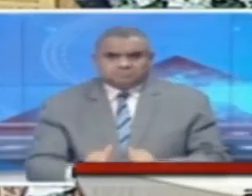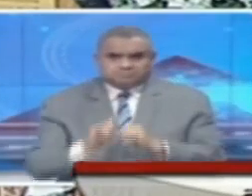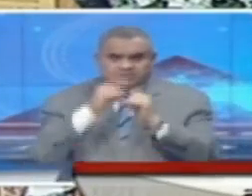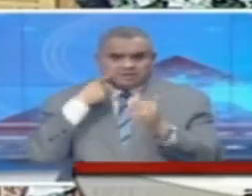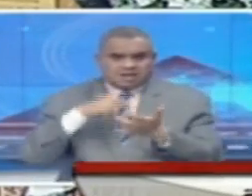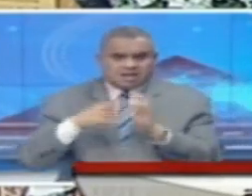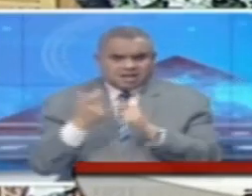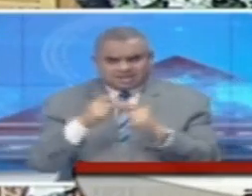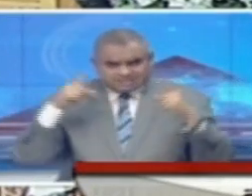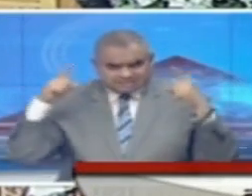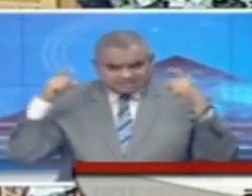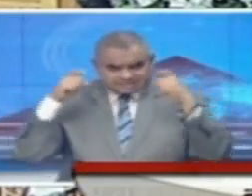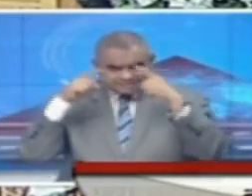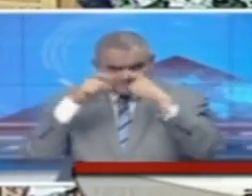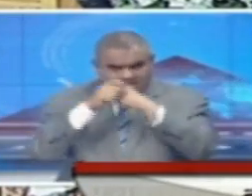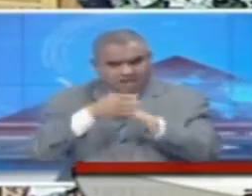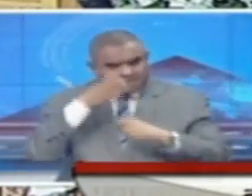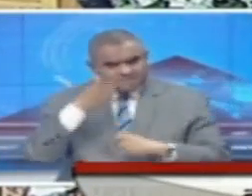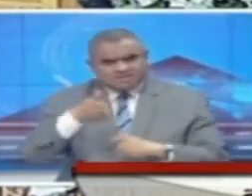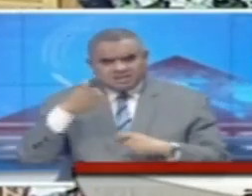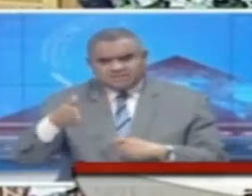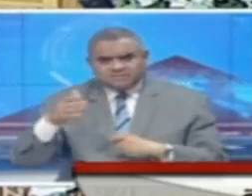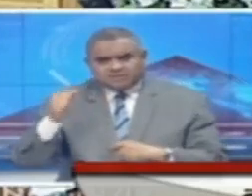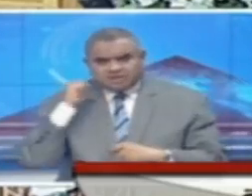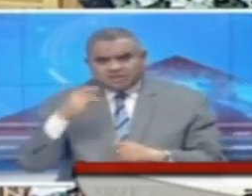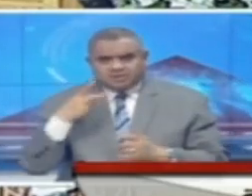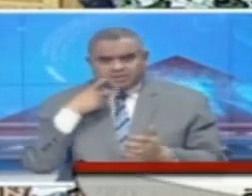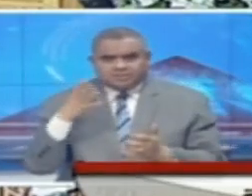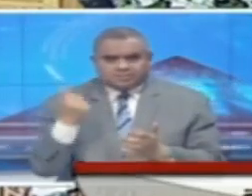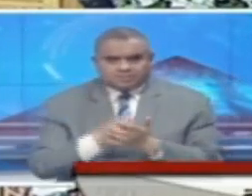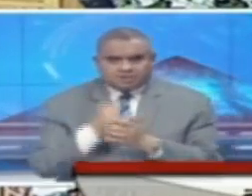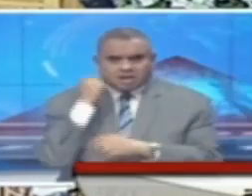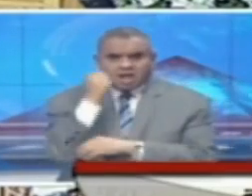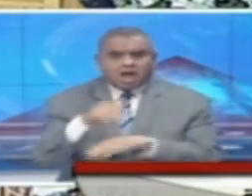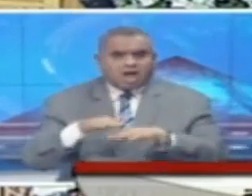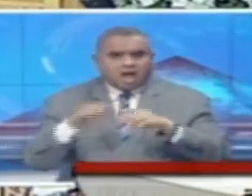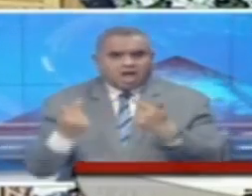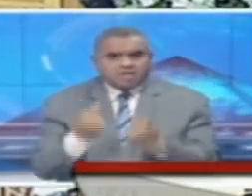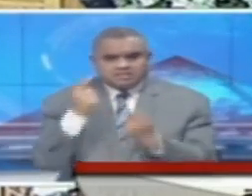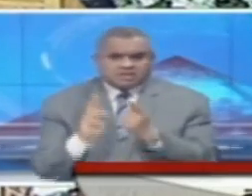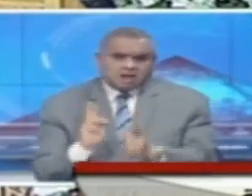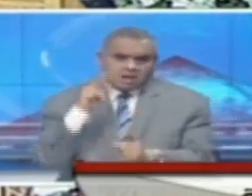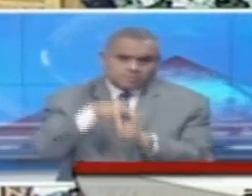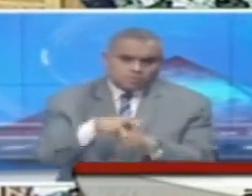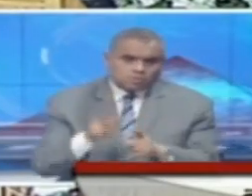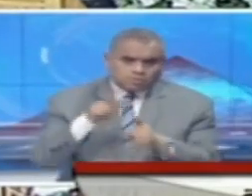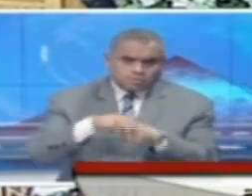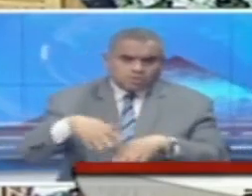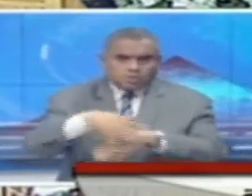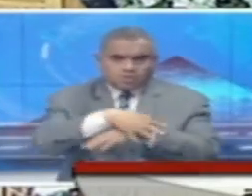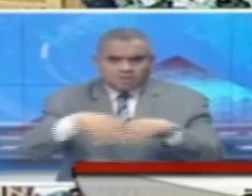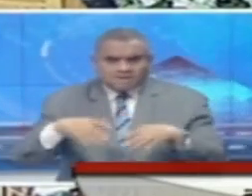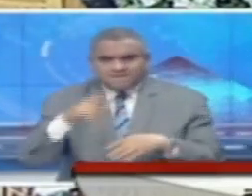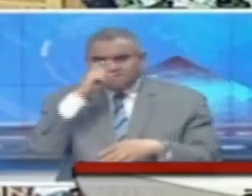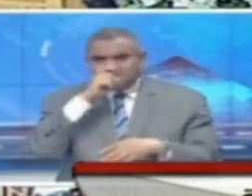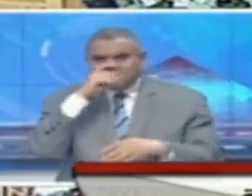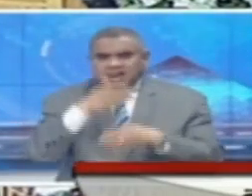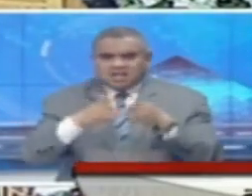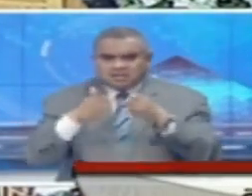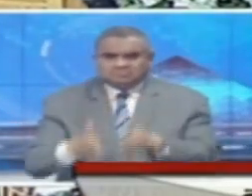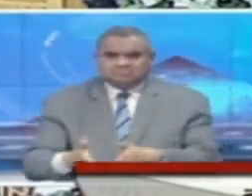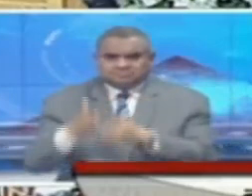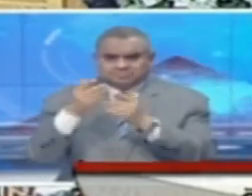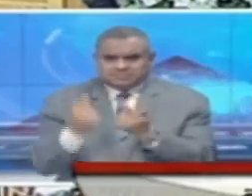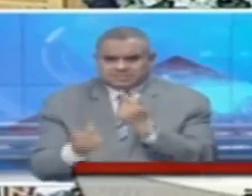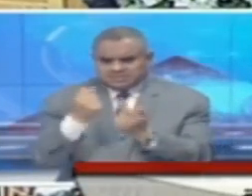ايه؟ يعني اللي هو نتعدى بقى على الأراضي الزراعية والحدود، المركز أو القرية